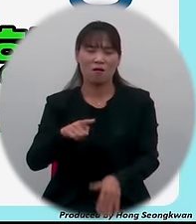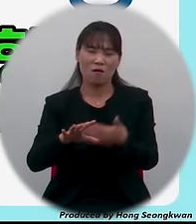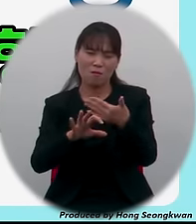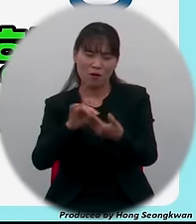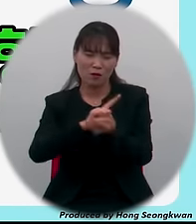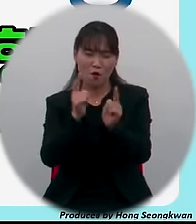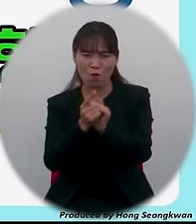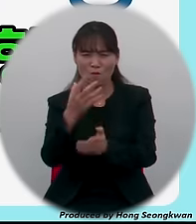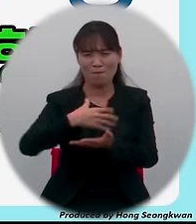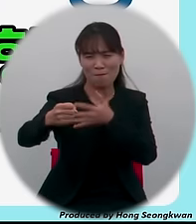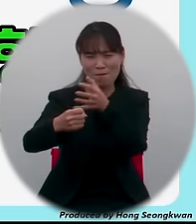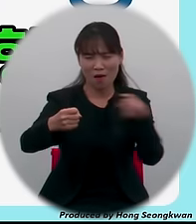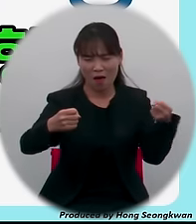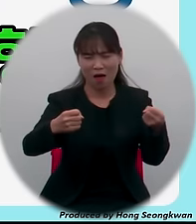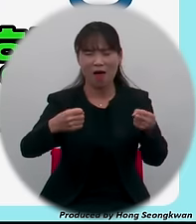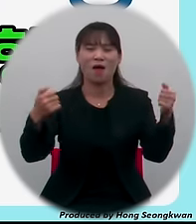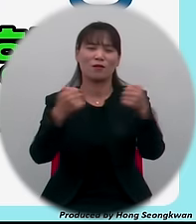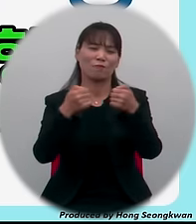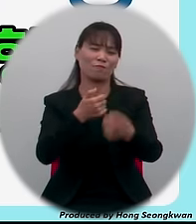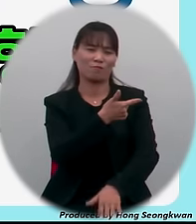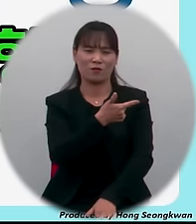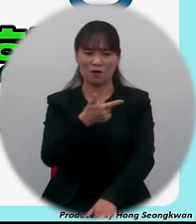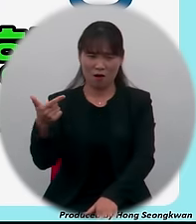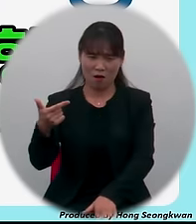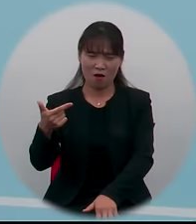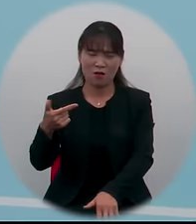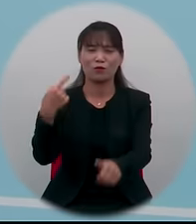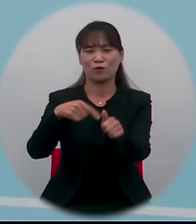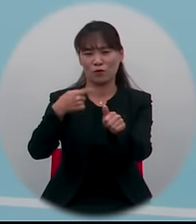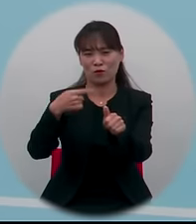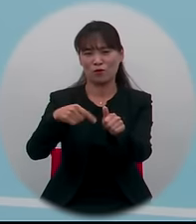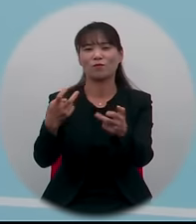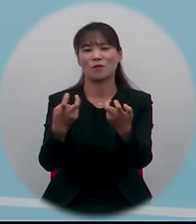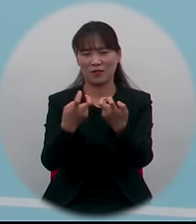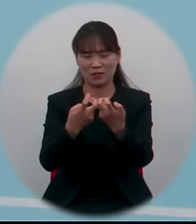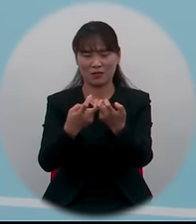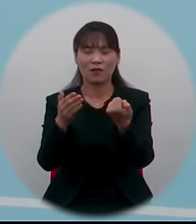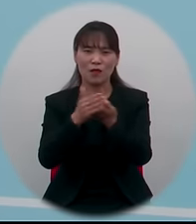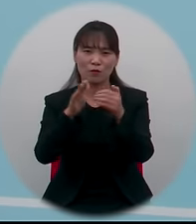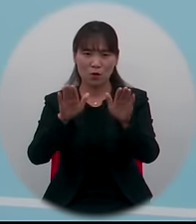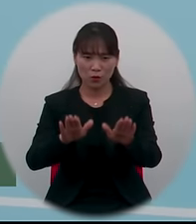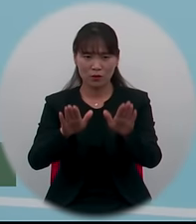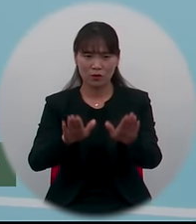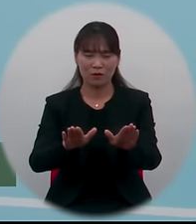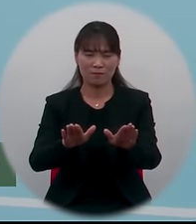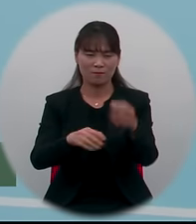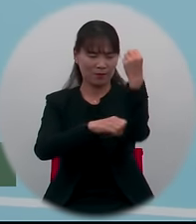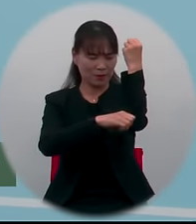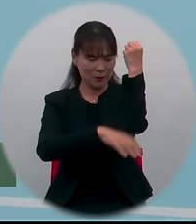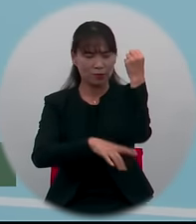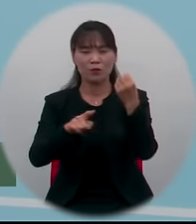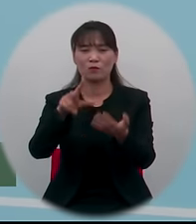그럴수록 서로 뺏거나 뺏기지 않으려는 싸움이 커질 수밖에 없는 훈육 방식이라고 할 수 있겠습니다 때문에